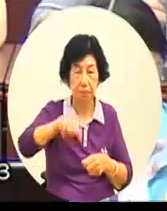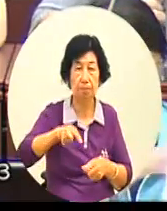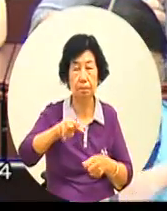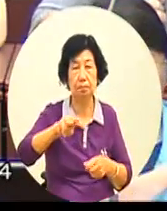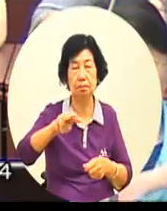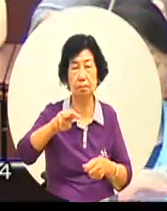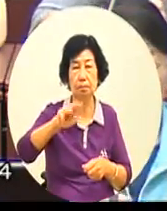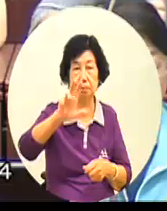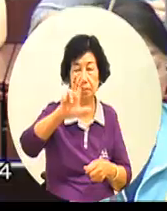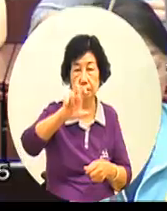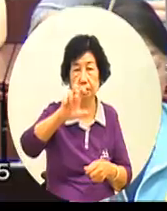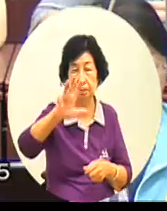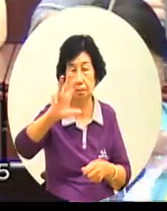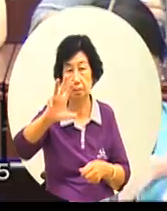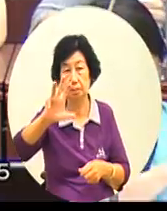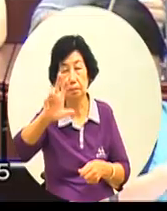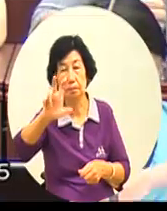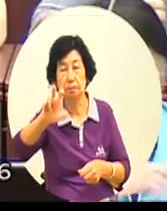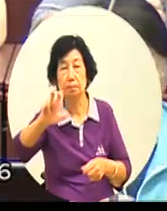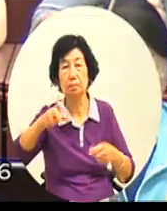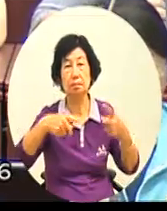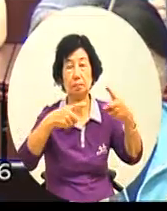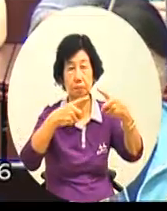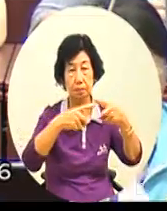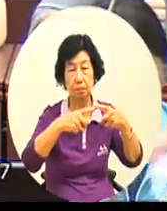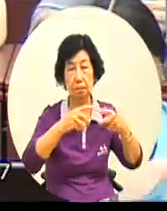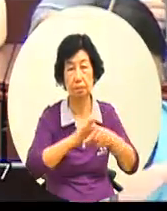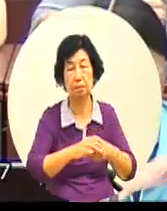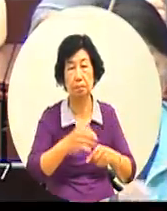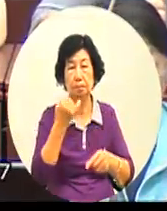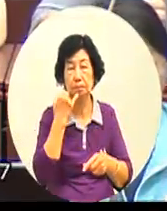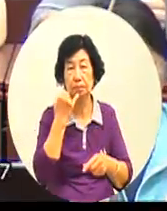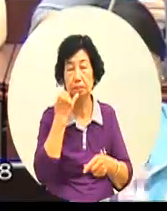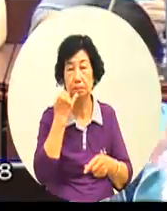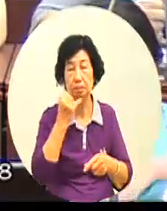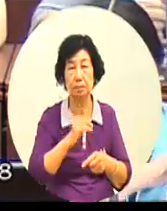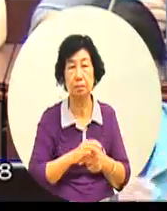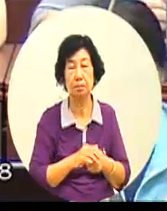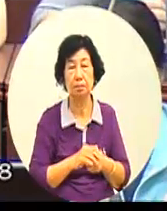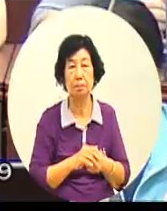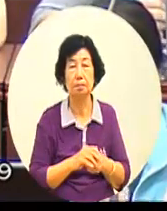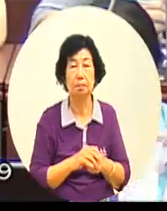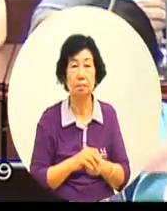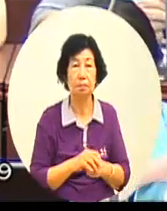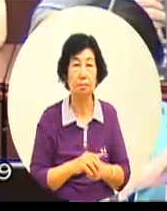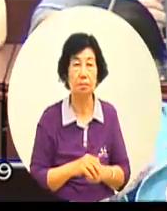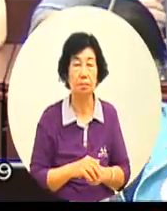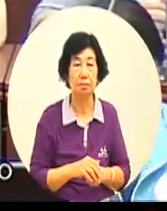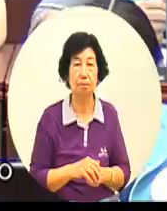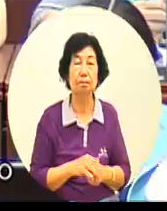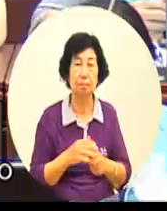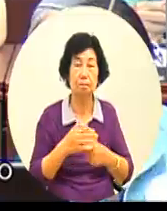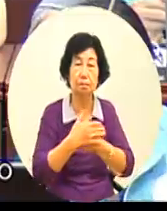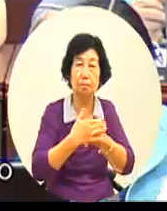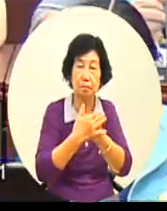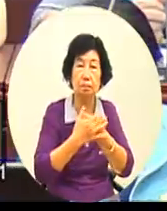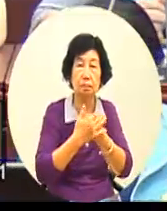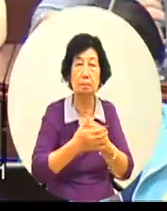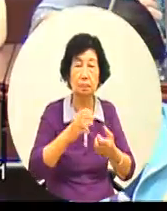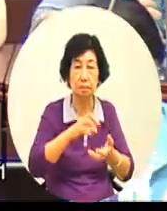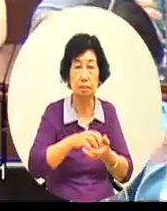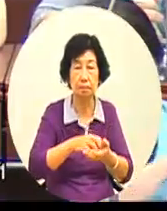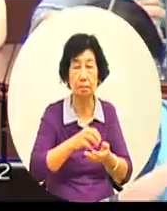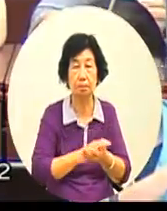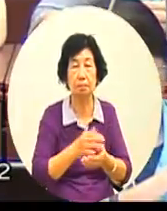3770人至少哈，才有可能比较保险他会